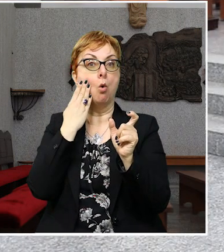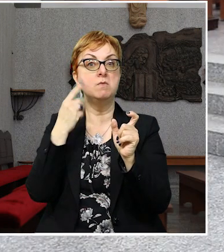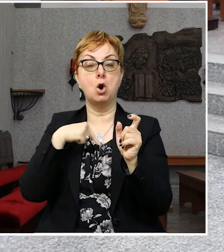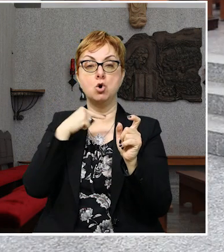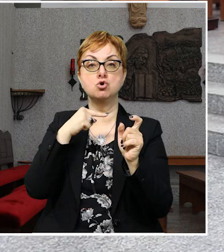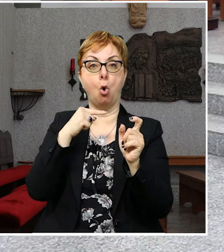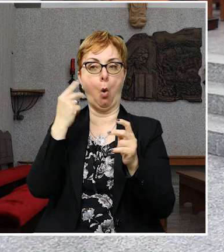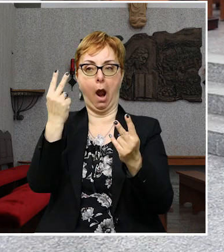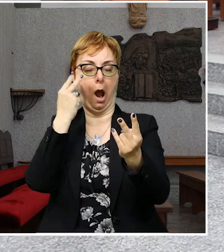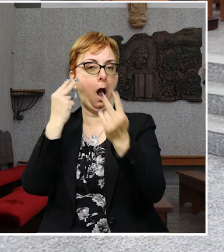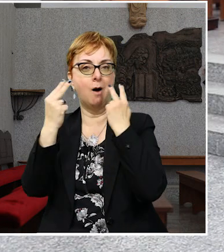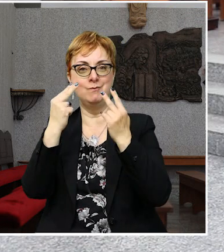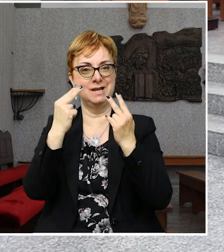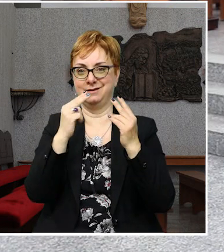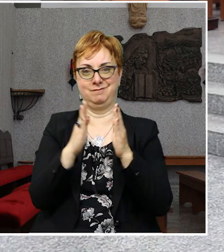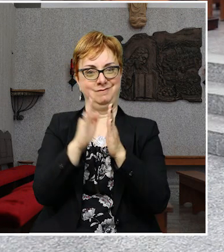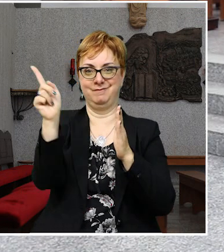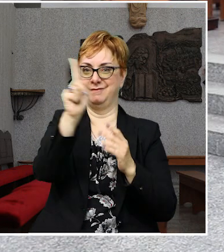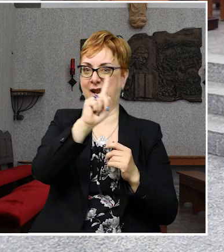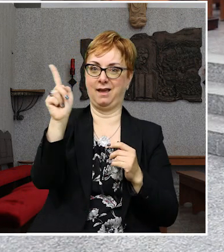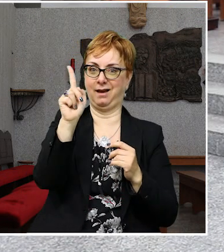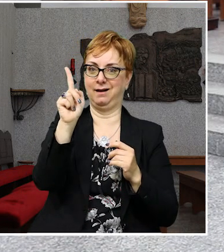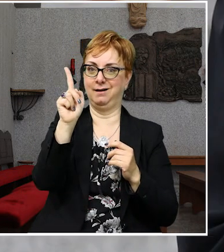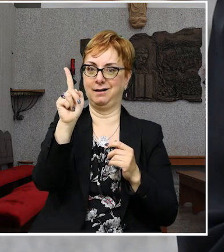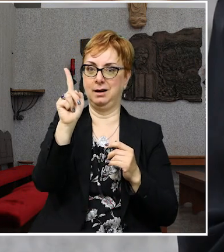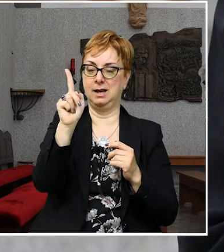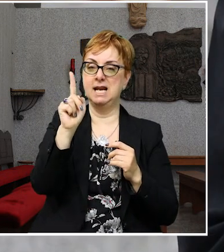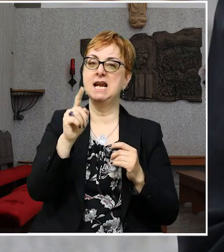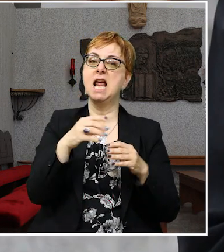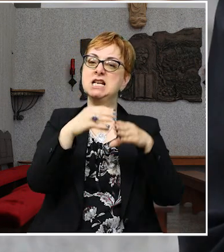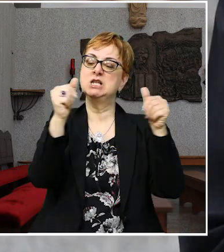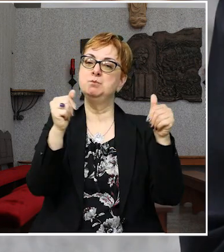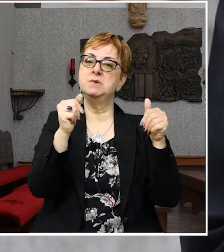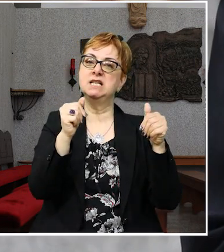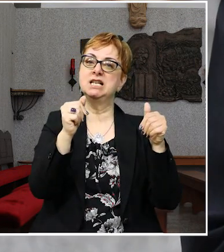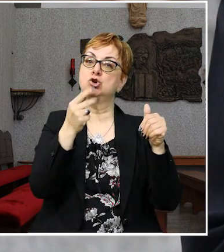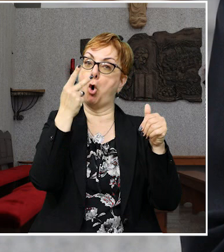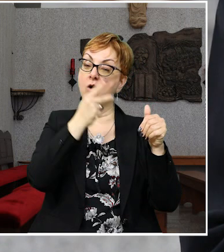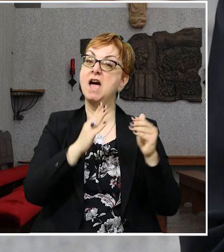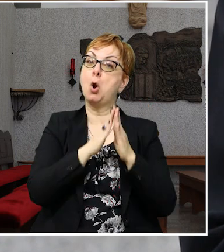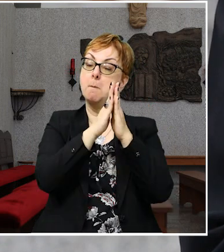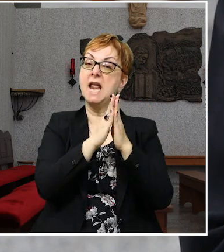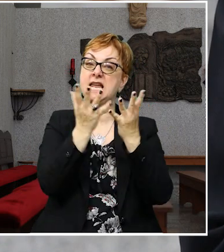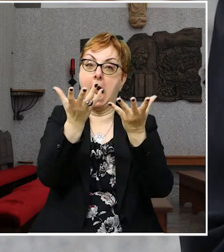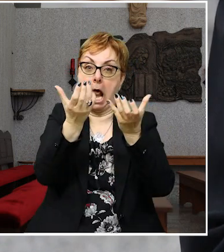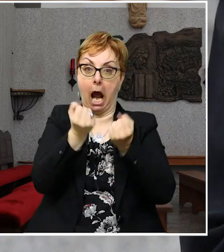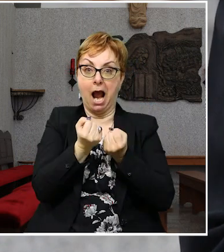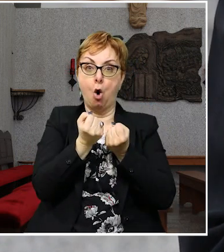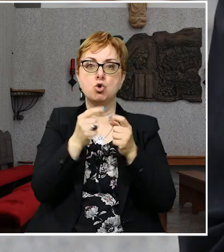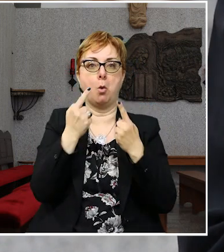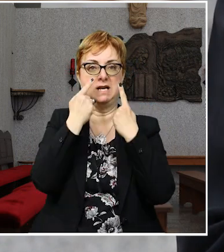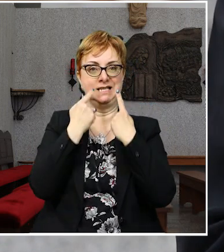vero spirito della preghiera è accolto con sincerità e scende nel